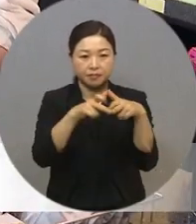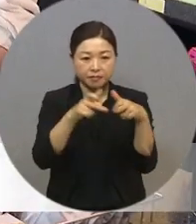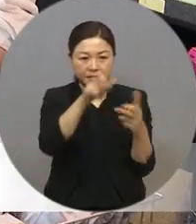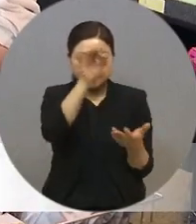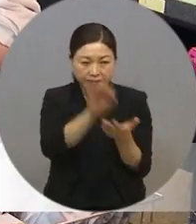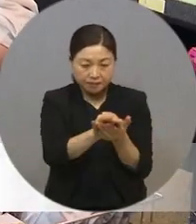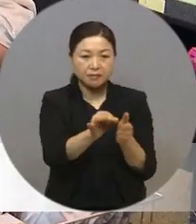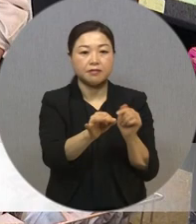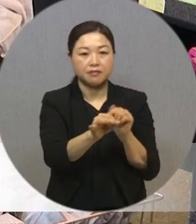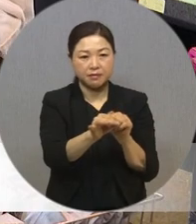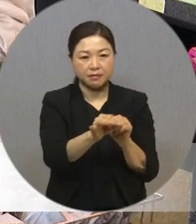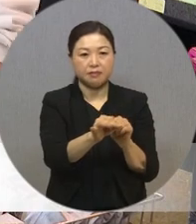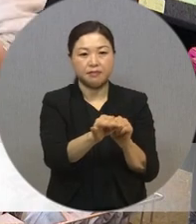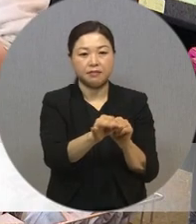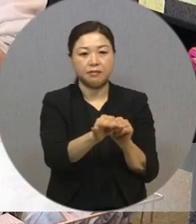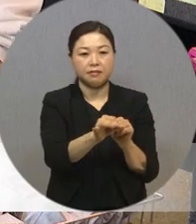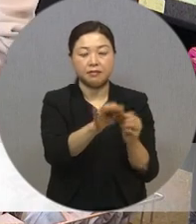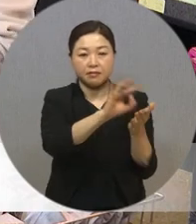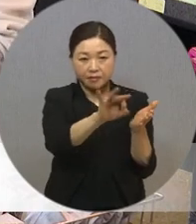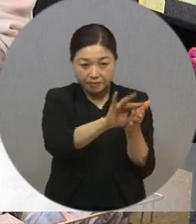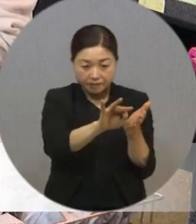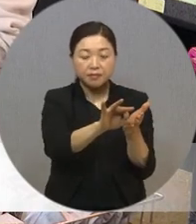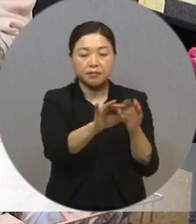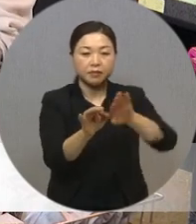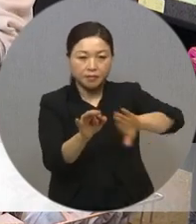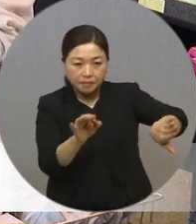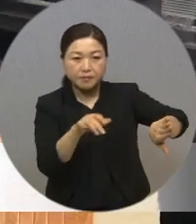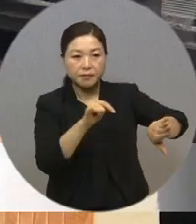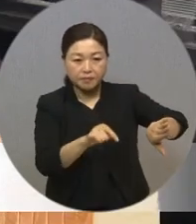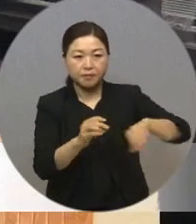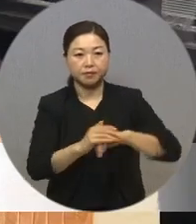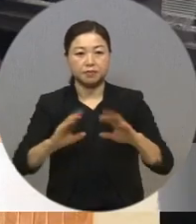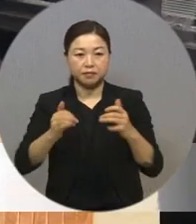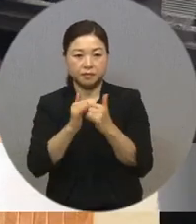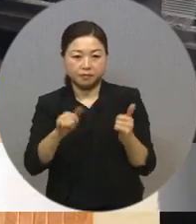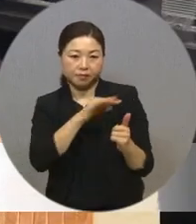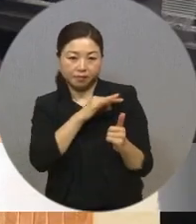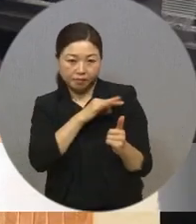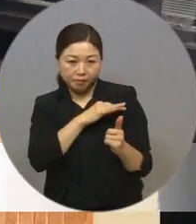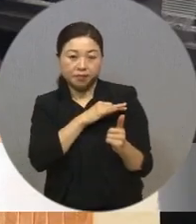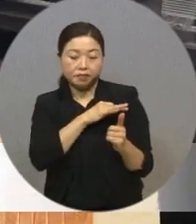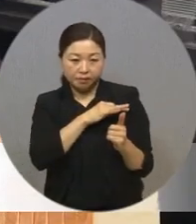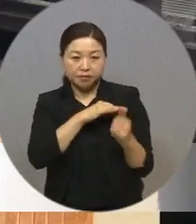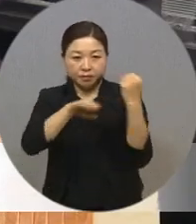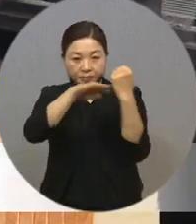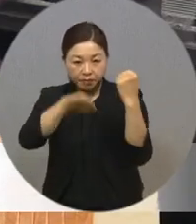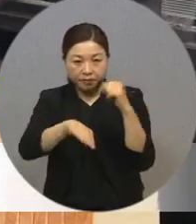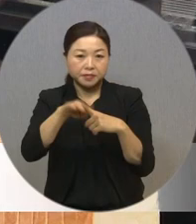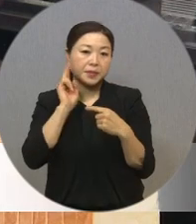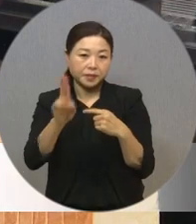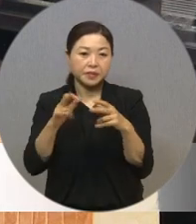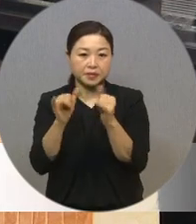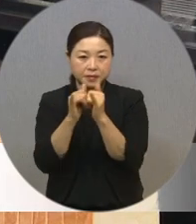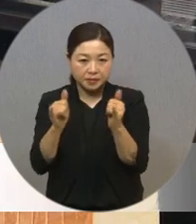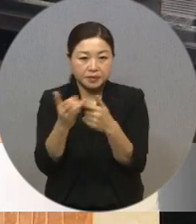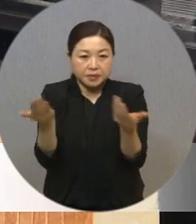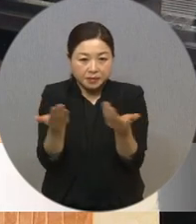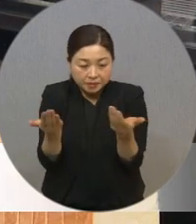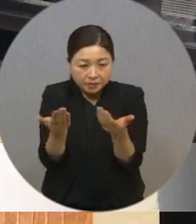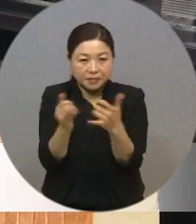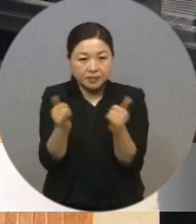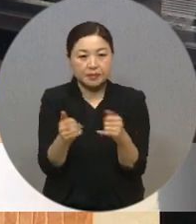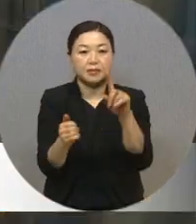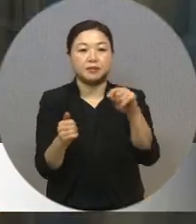제외된 최저임금 적용 제외 인가자와 국민기초생활수급자, 차상위계층 중증장애인 근로자 1만